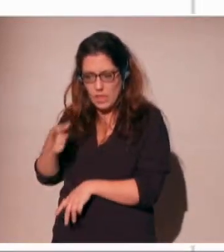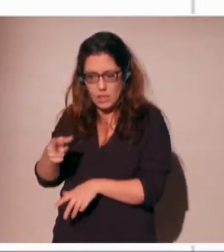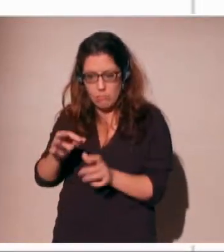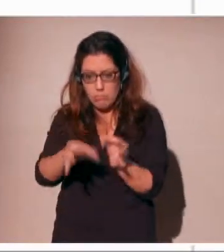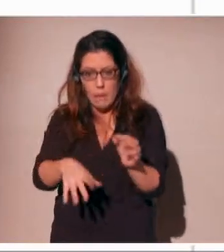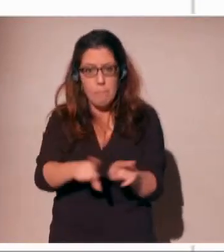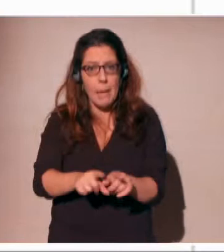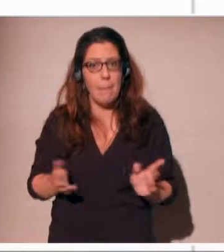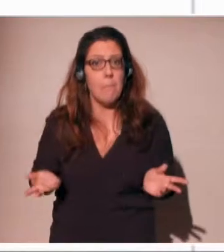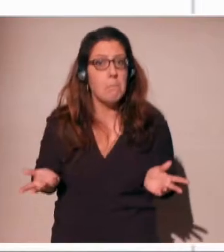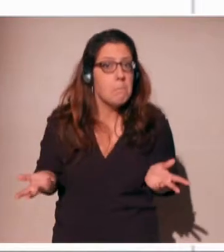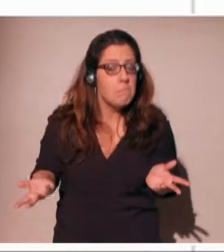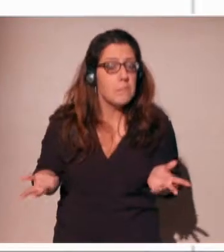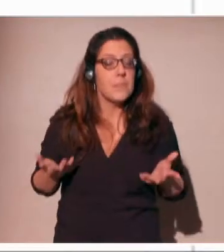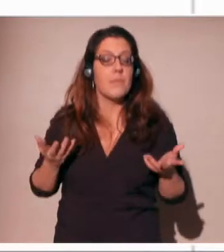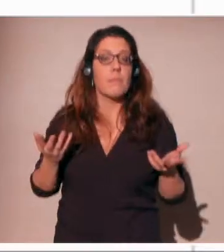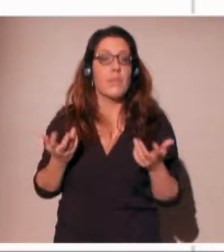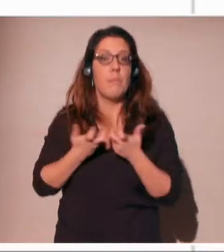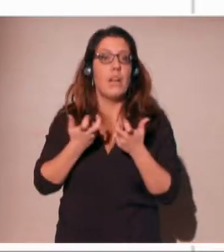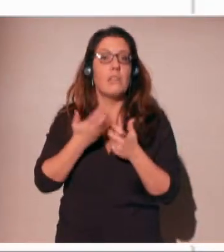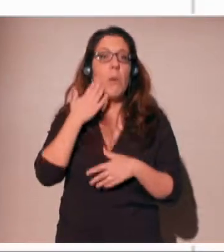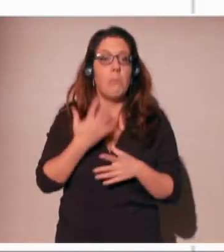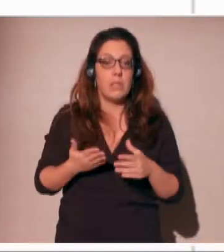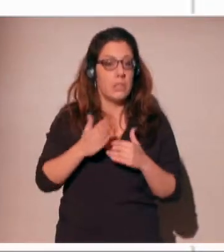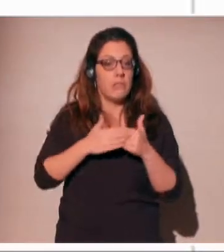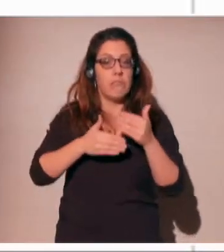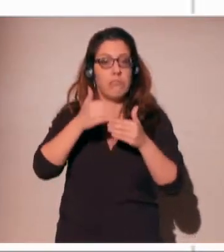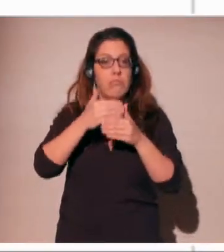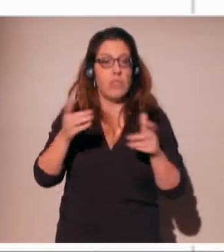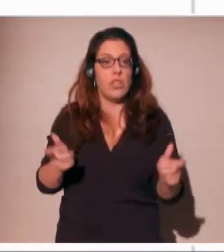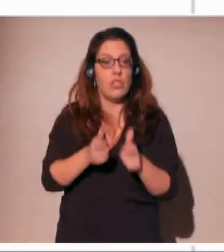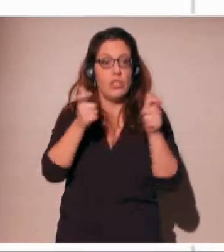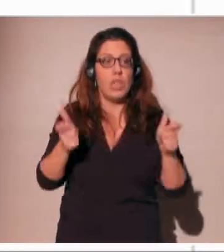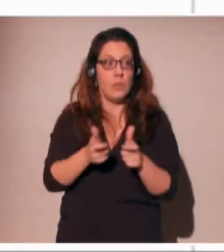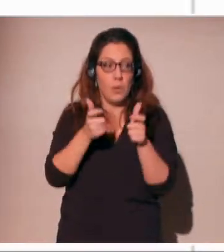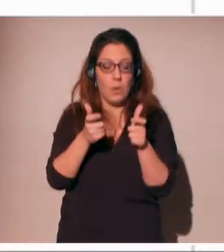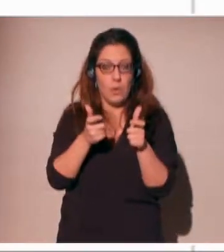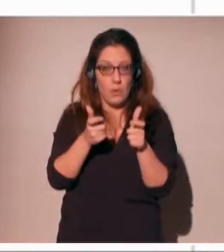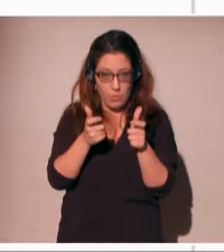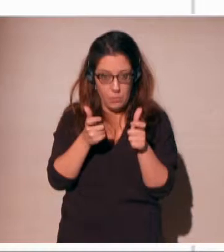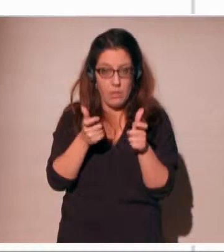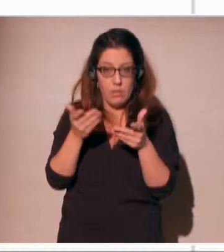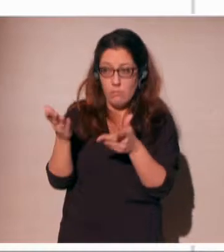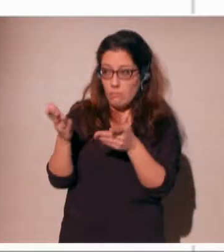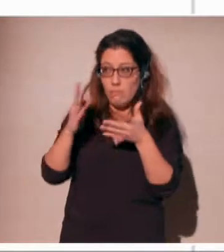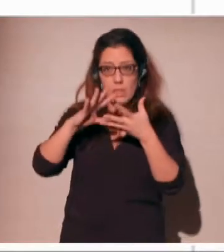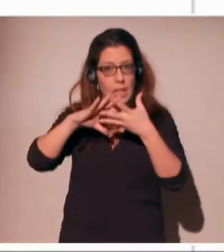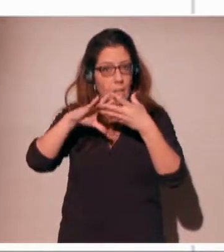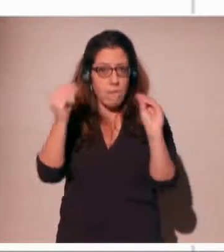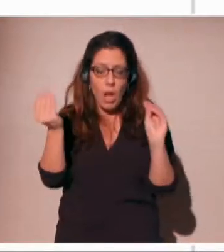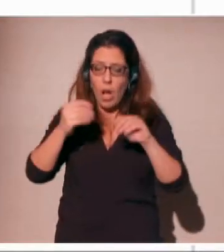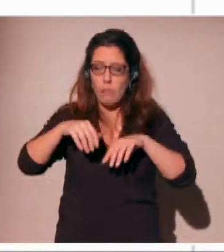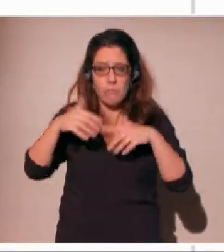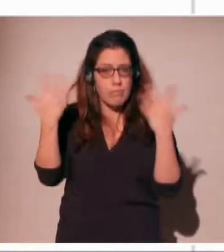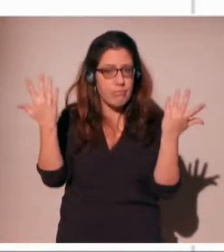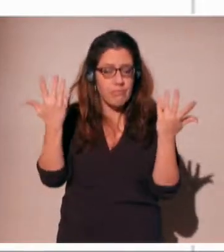vous créez un château. Et quelle que soit la forme que vous prenez, en fait,